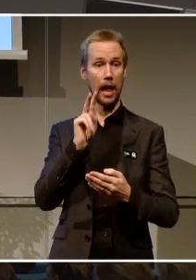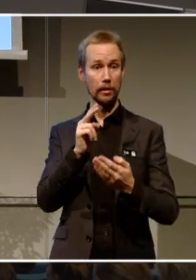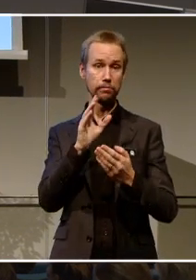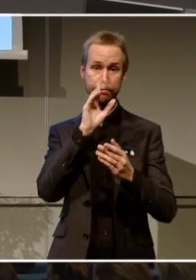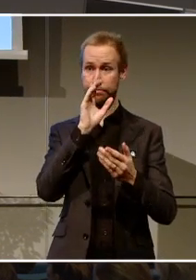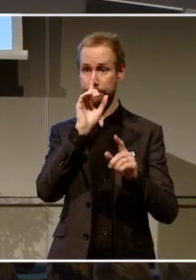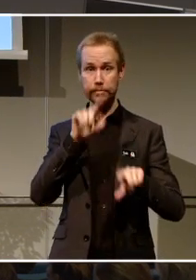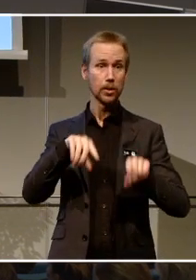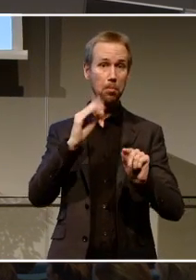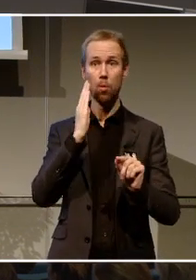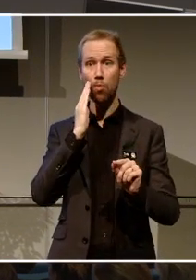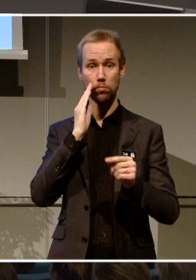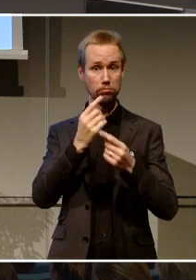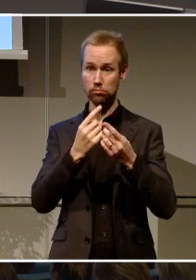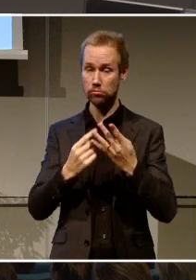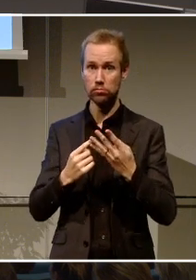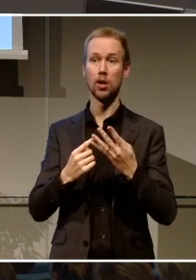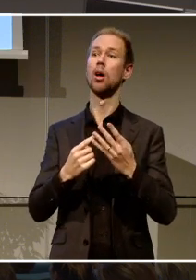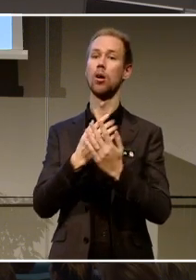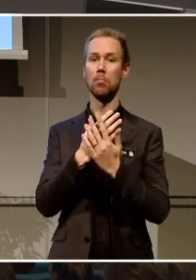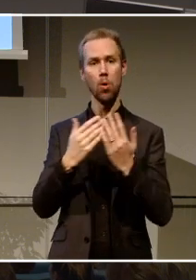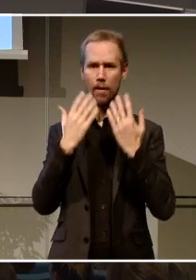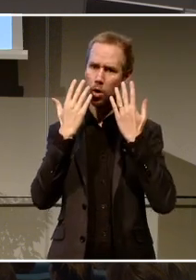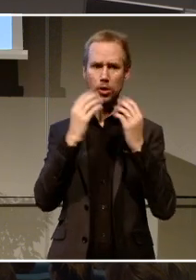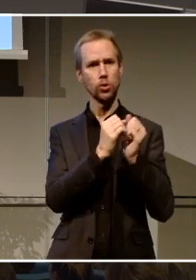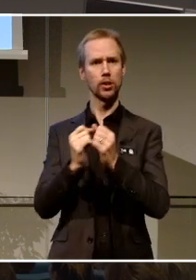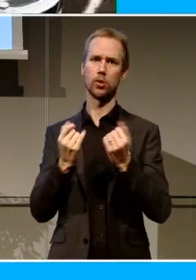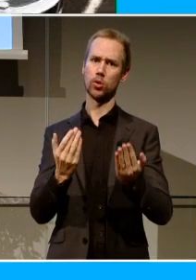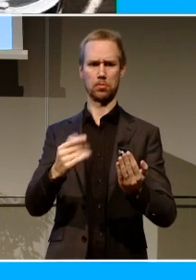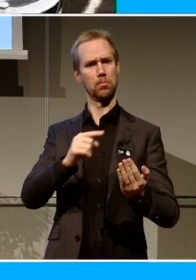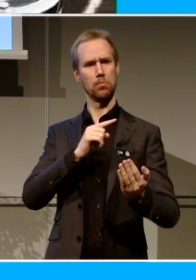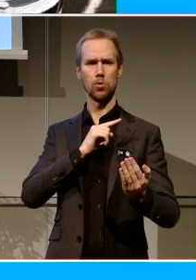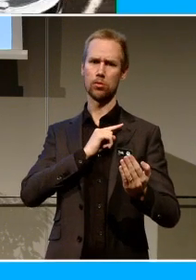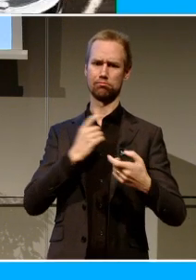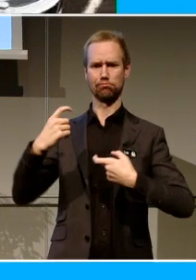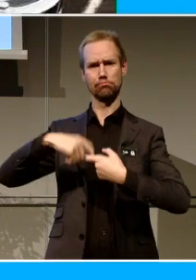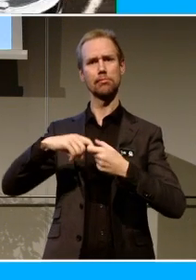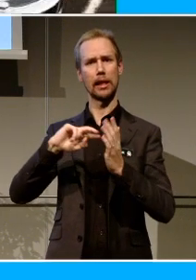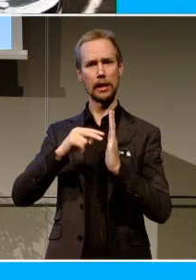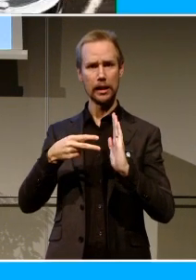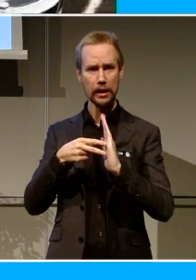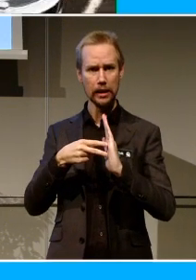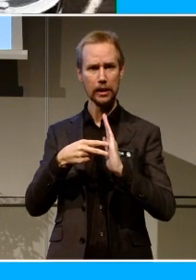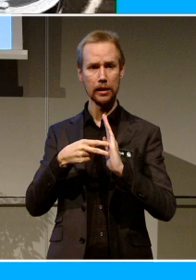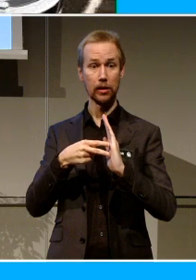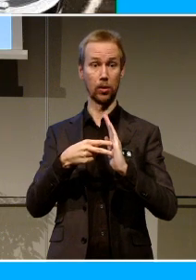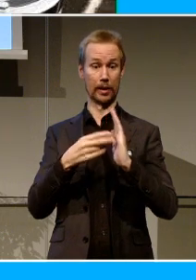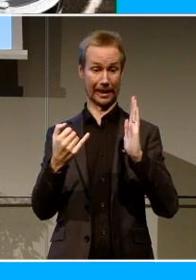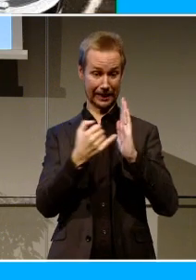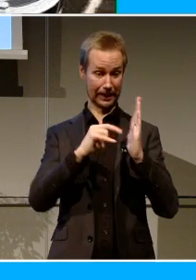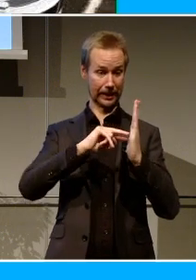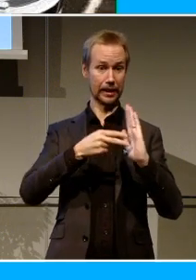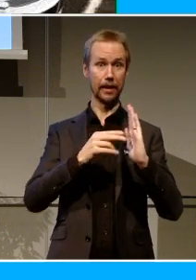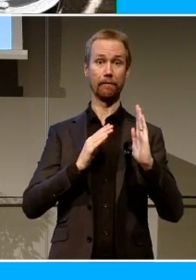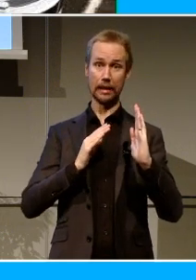mycket vardagliga saker idag är väldigt inbäddade i tekniken. Tekniken finns till och med i tekniken. Här